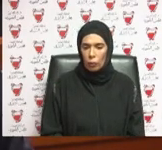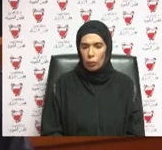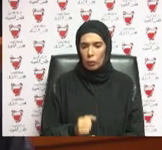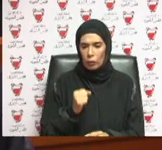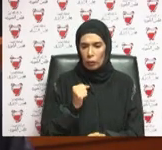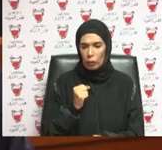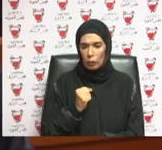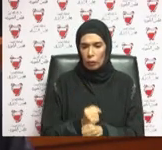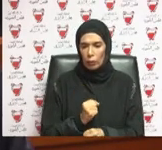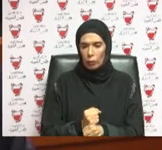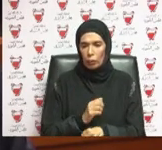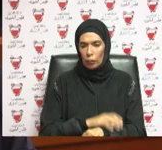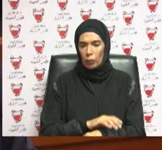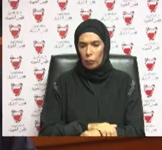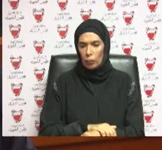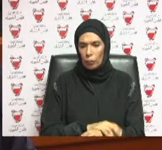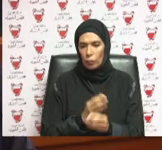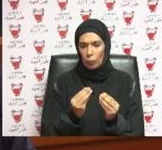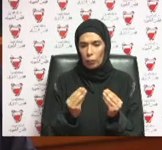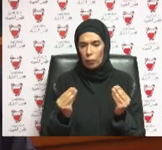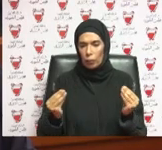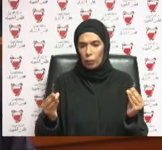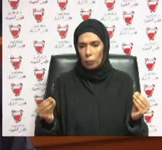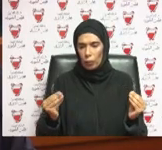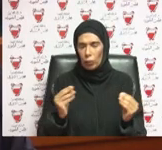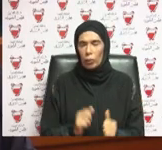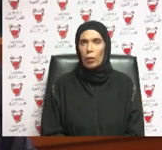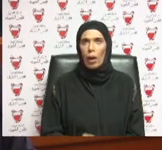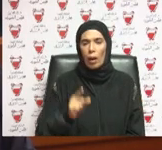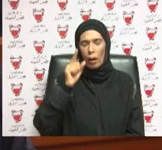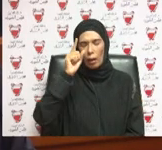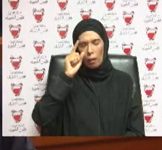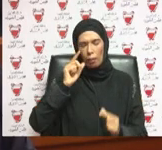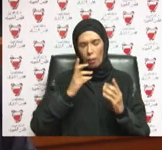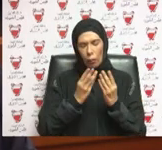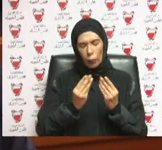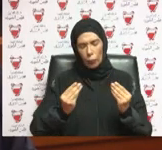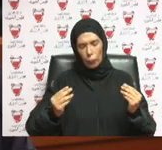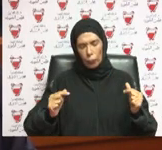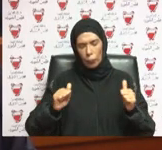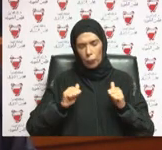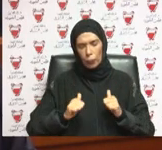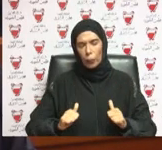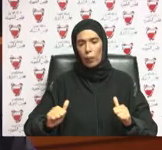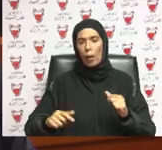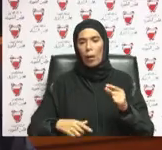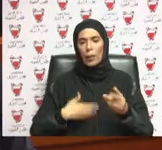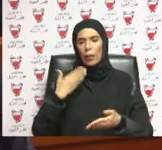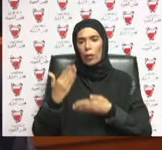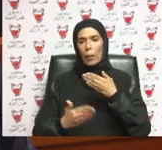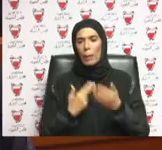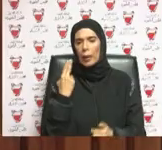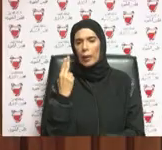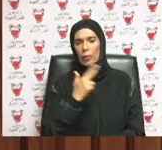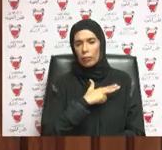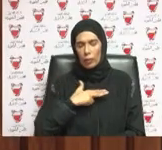الجهود الحثيثة لصاحب السمو الأمير الراحل طيب الله ثراه في تعزيز العلاقة بين السلطتين